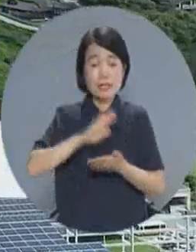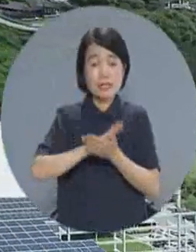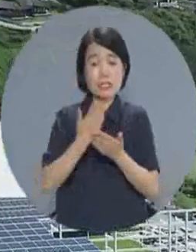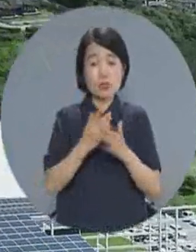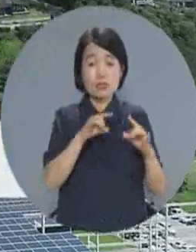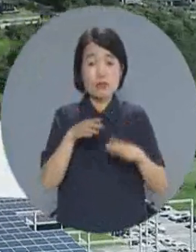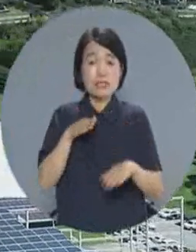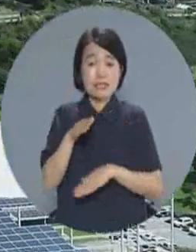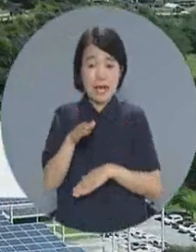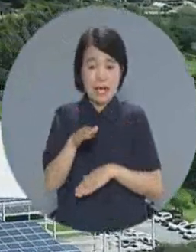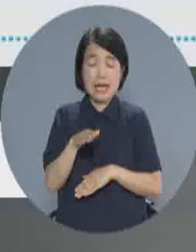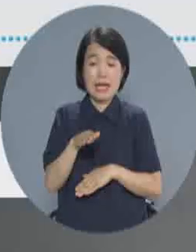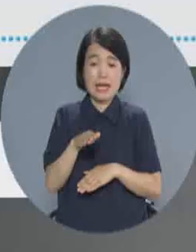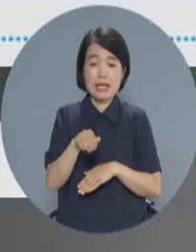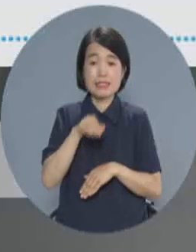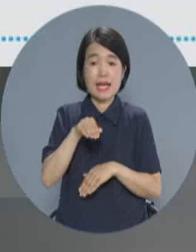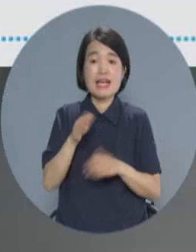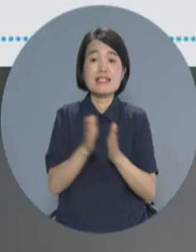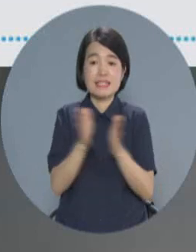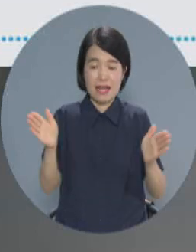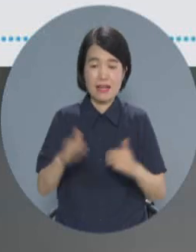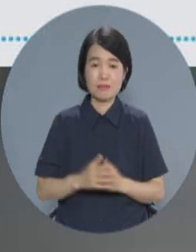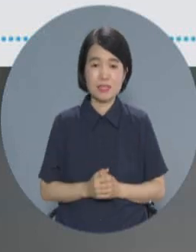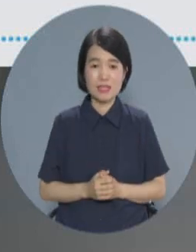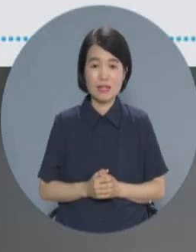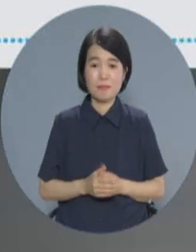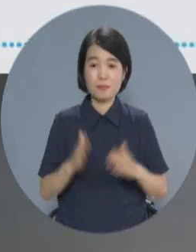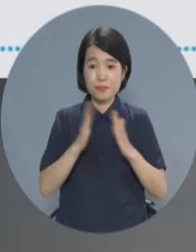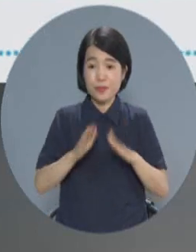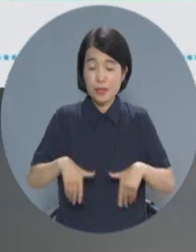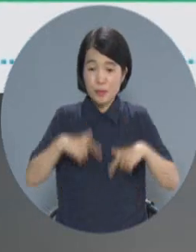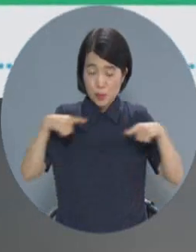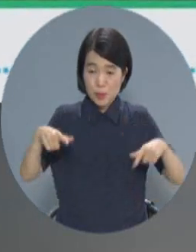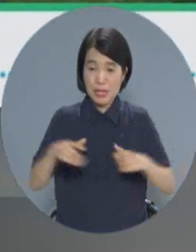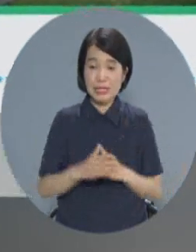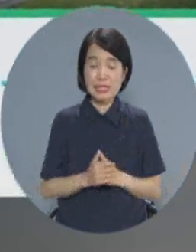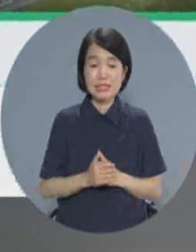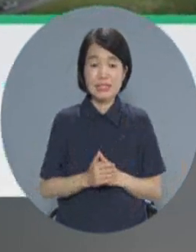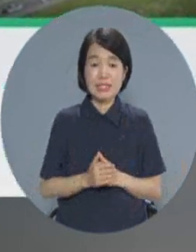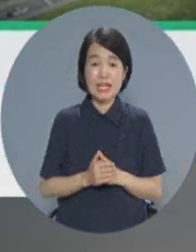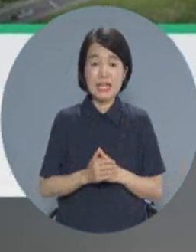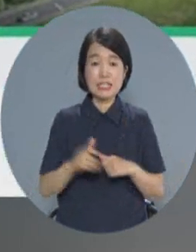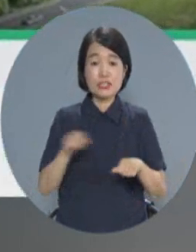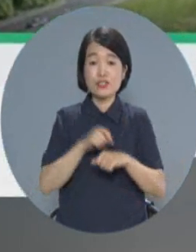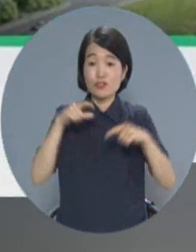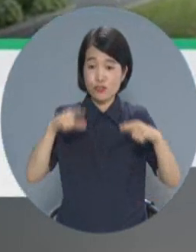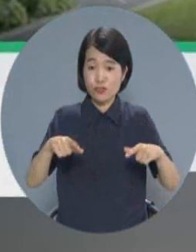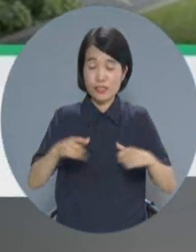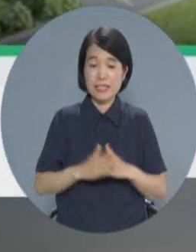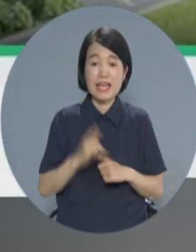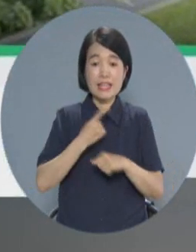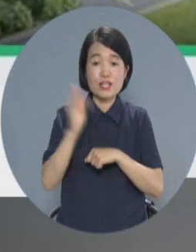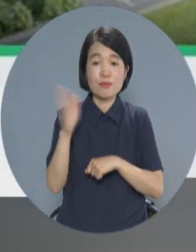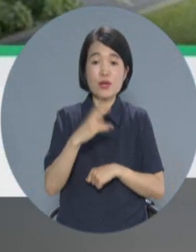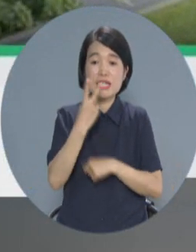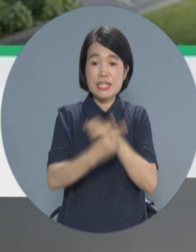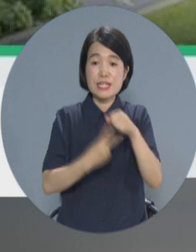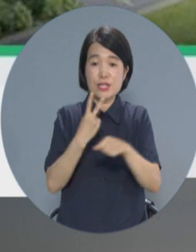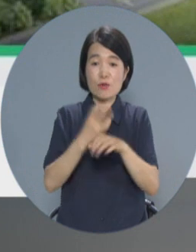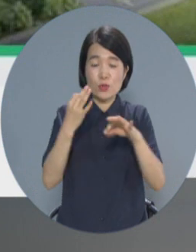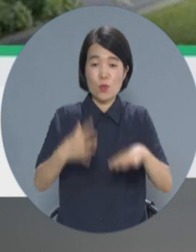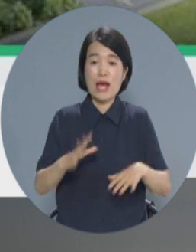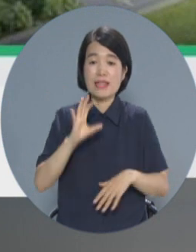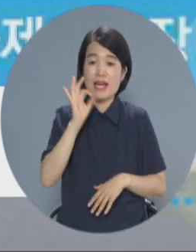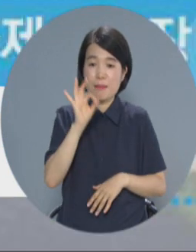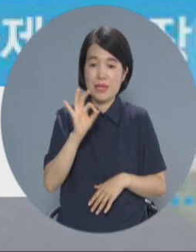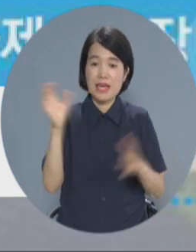전기차 시대를 열게 됐습니다. 도는 개조 전기차 규제 자유특구에 내년부터 2년 동안 국비